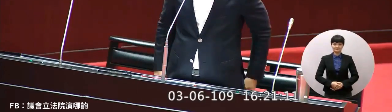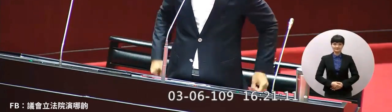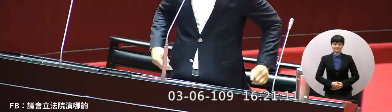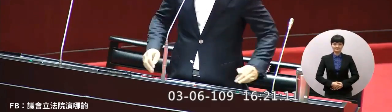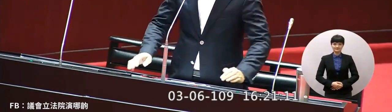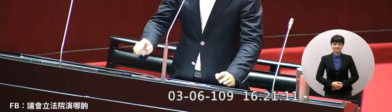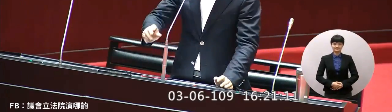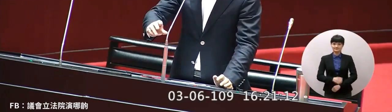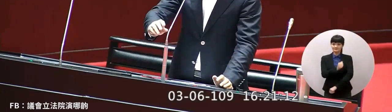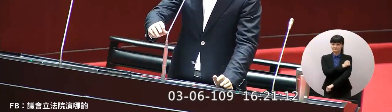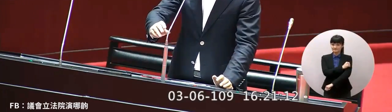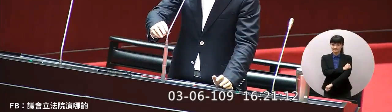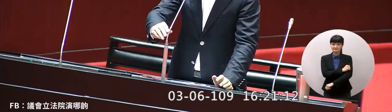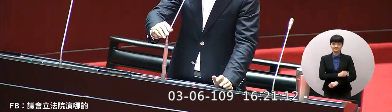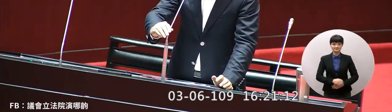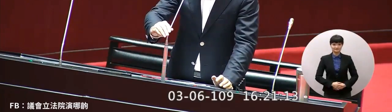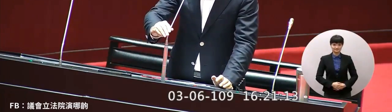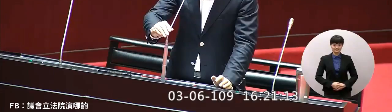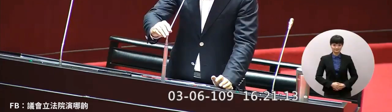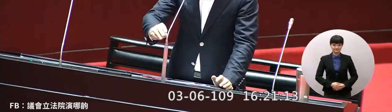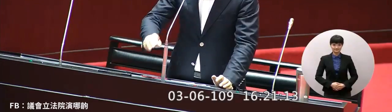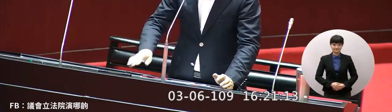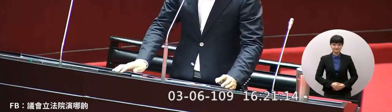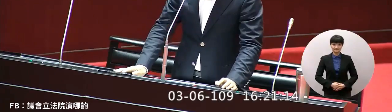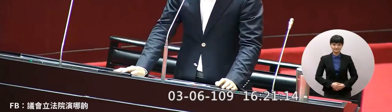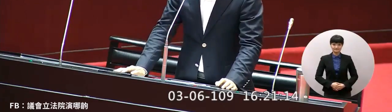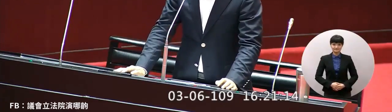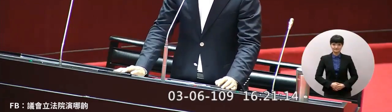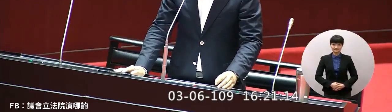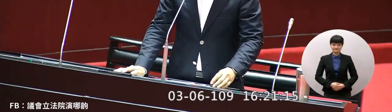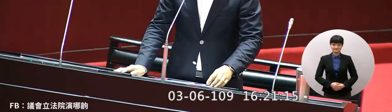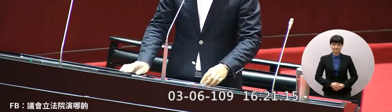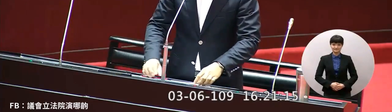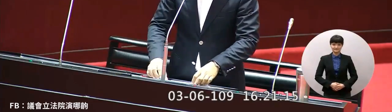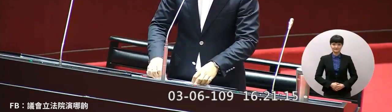好，辛苦了，哈，陈部长。